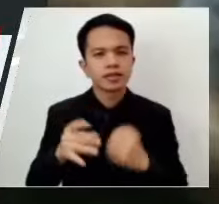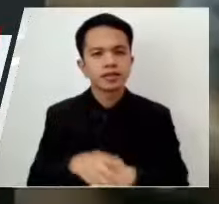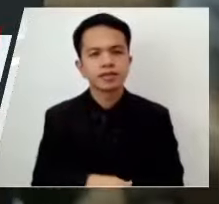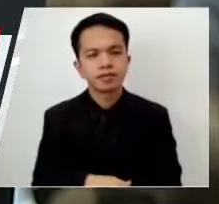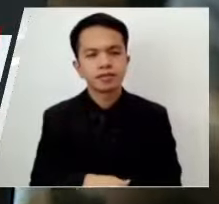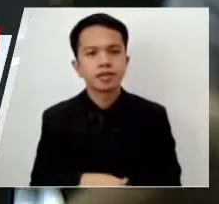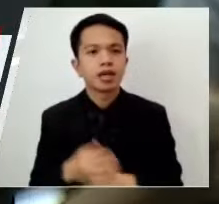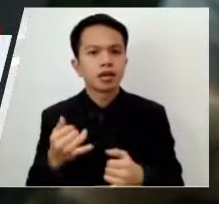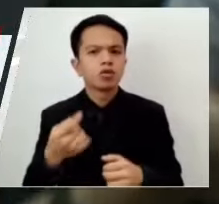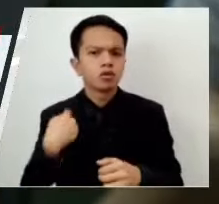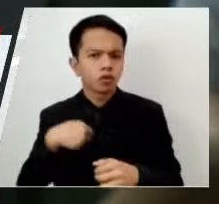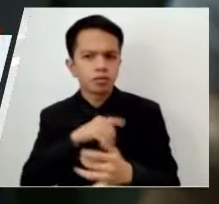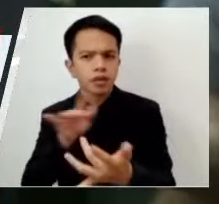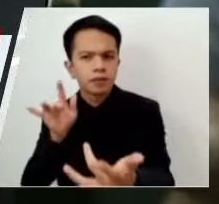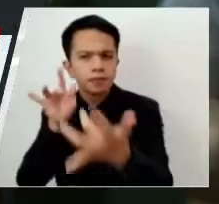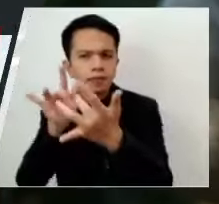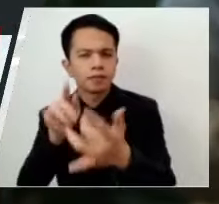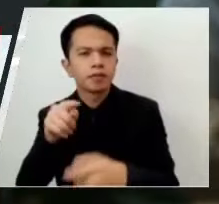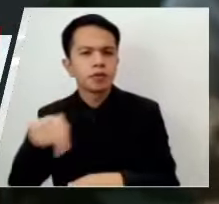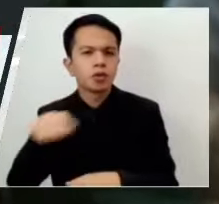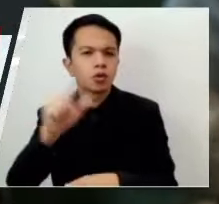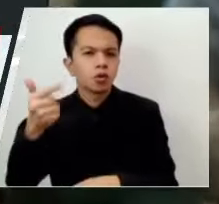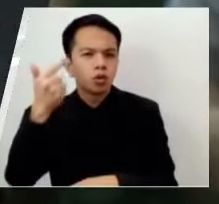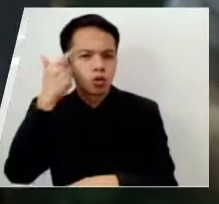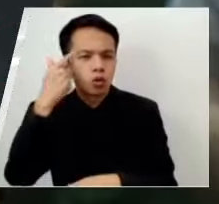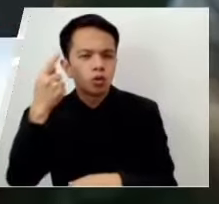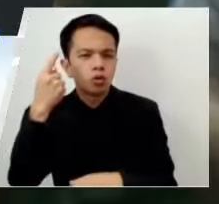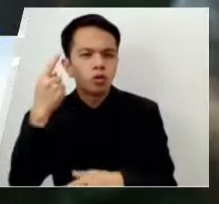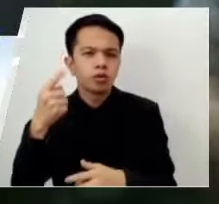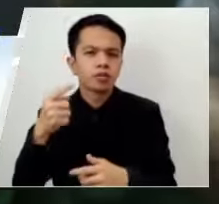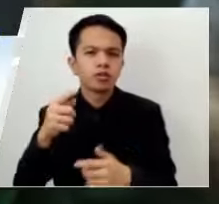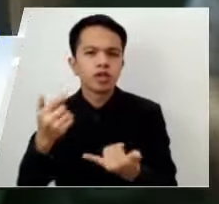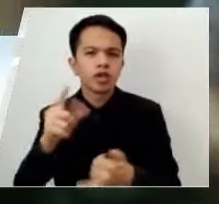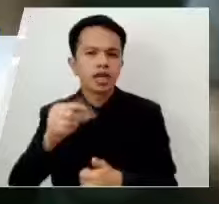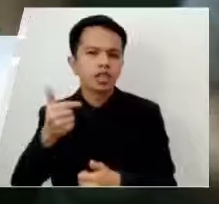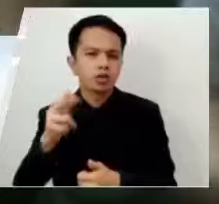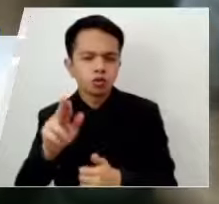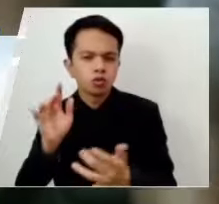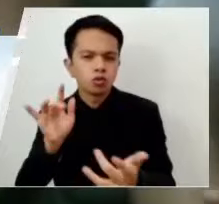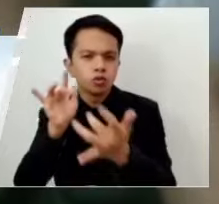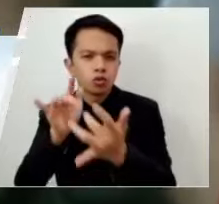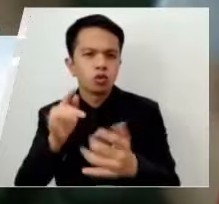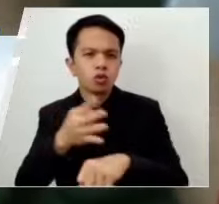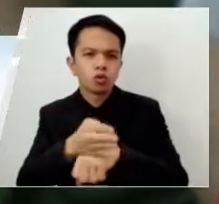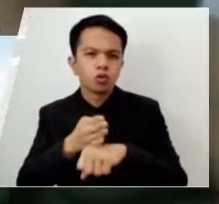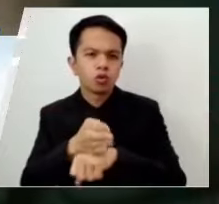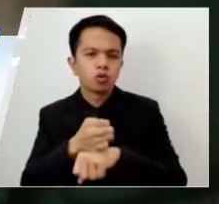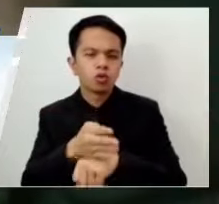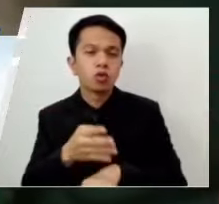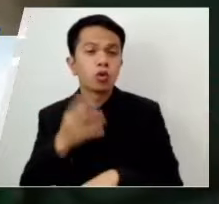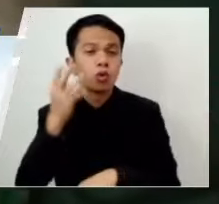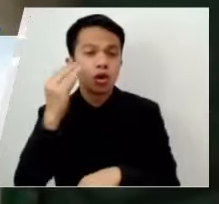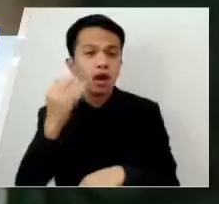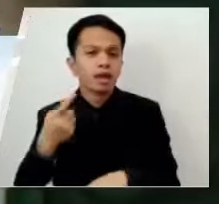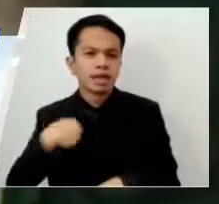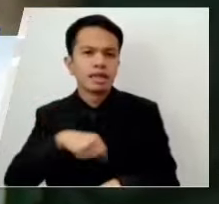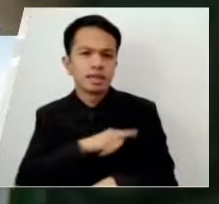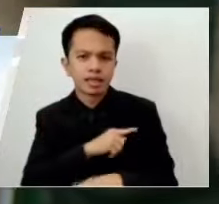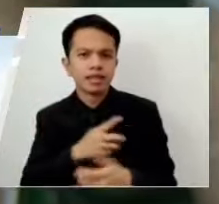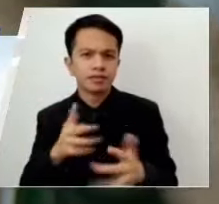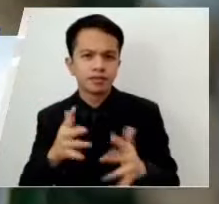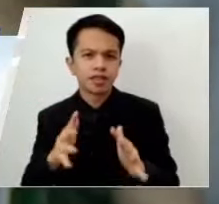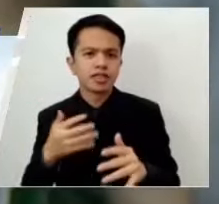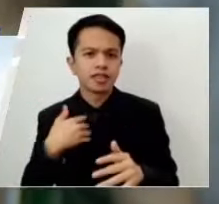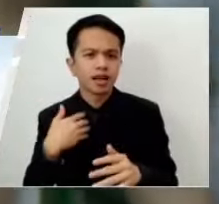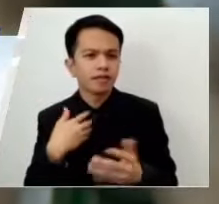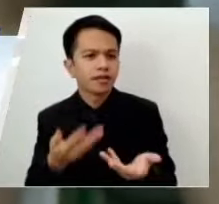sa mga local government units, especially yung provincial local government unit ng Bataan, kung saan ay tayo na ho ay nagbigay na ng advisory